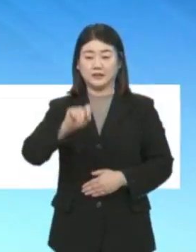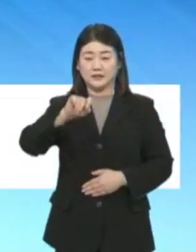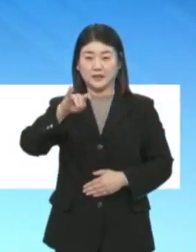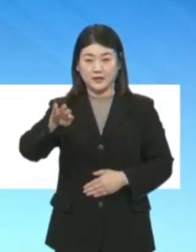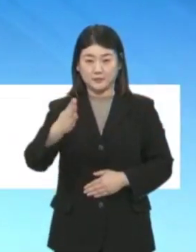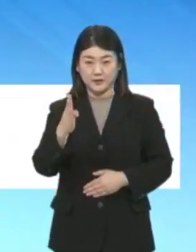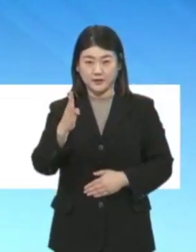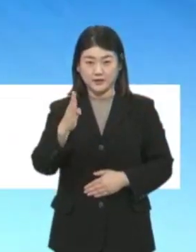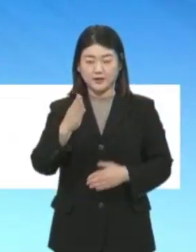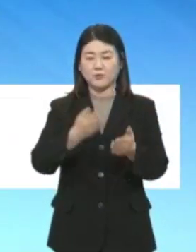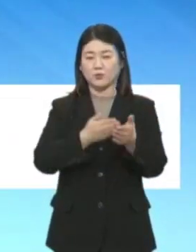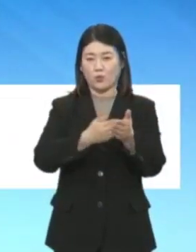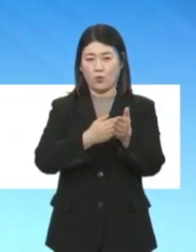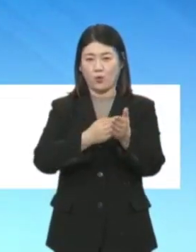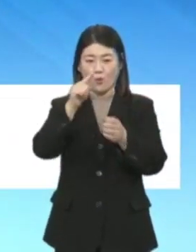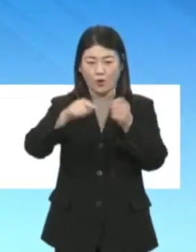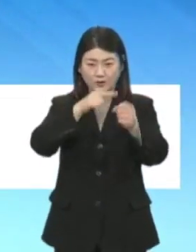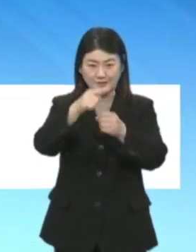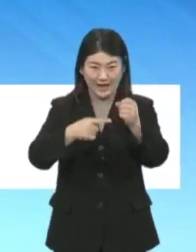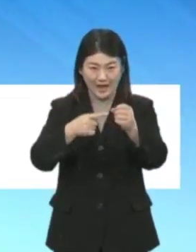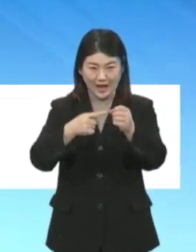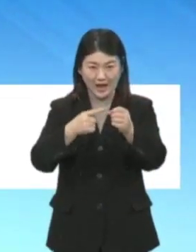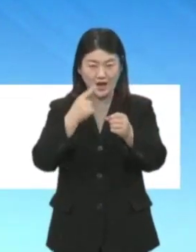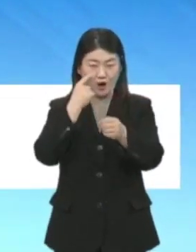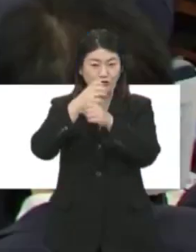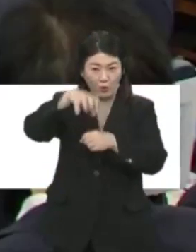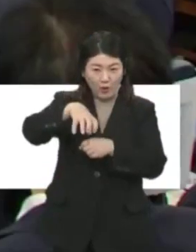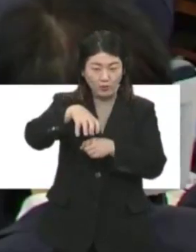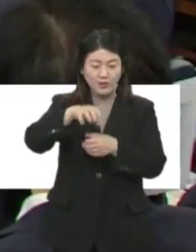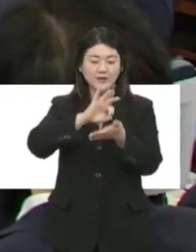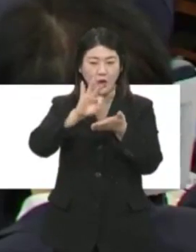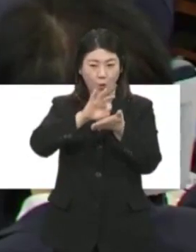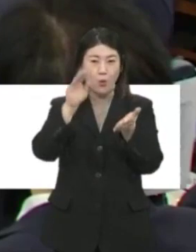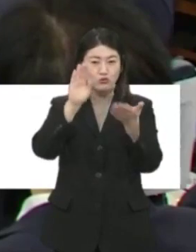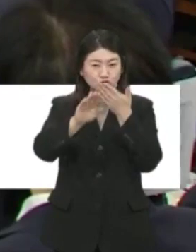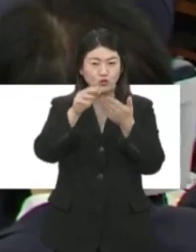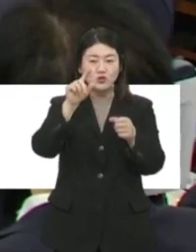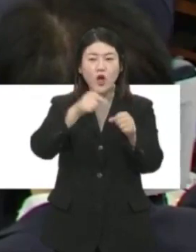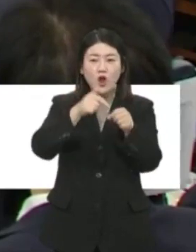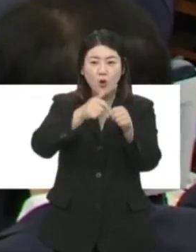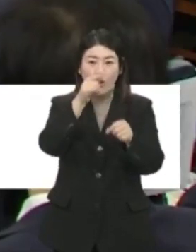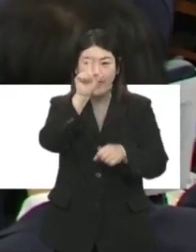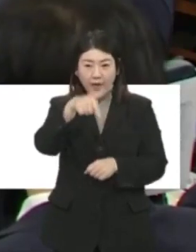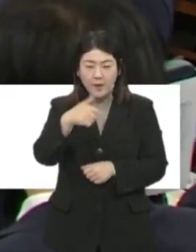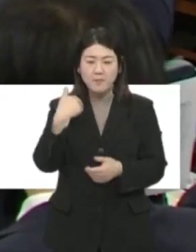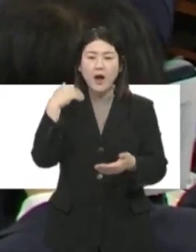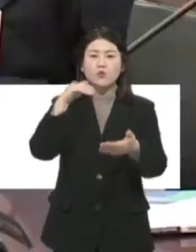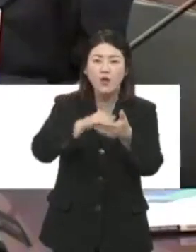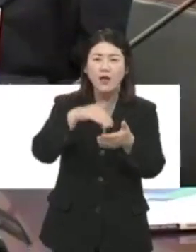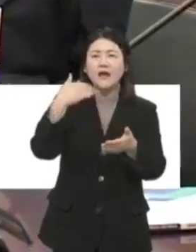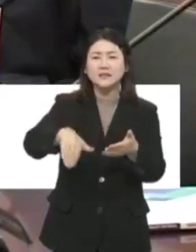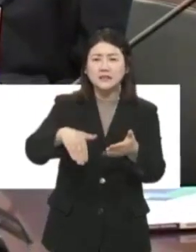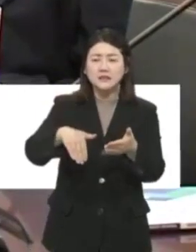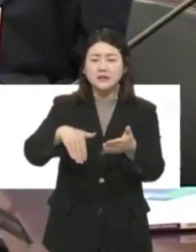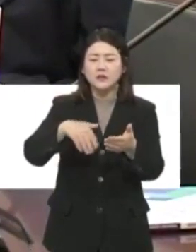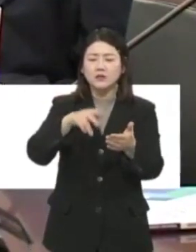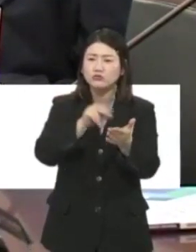TJB 단독보도한 원자력 연구원의 사용 후 해결론 미반환 사태와 관련해 원자력 연구원이 반환 의사를